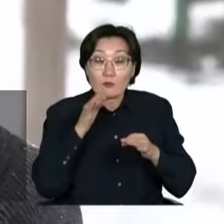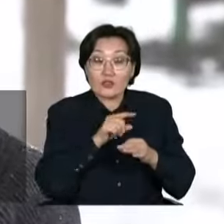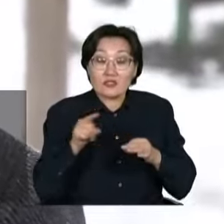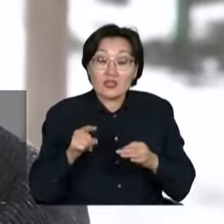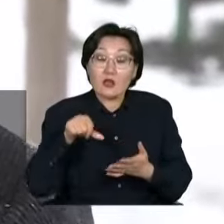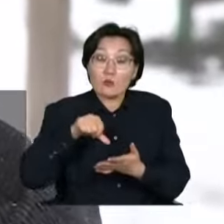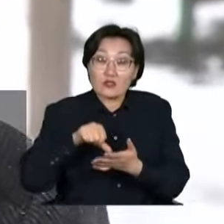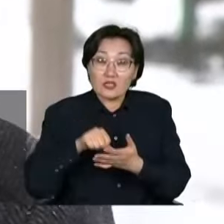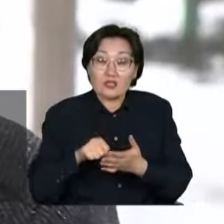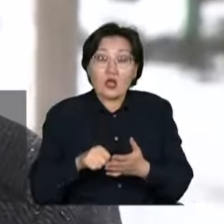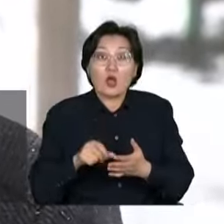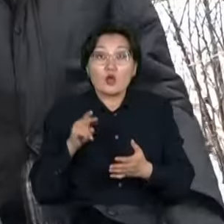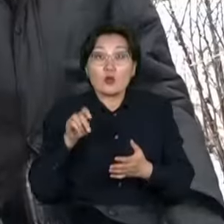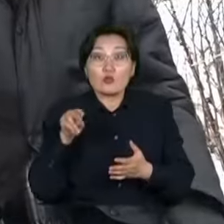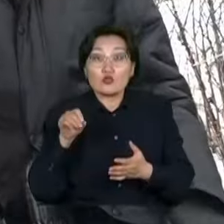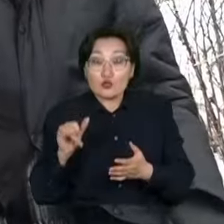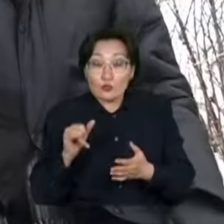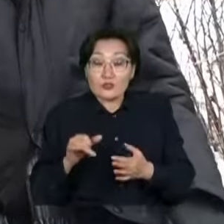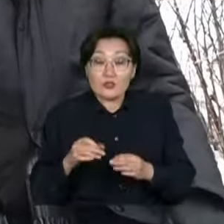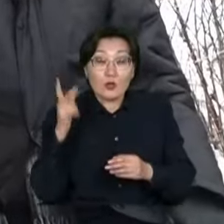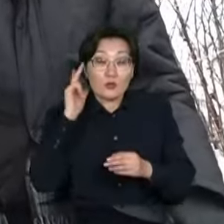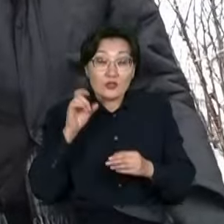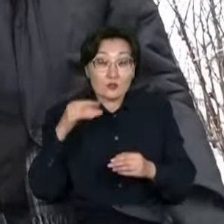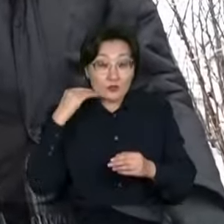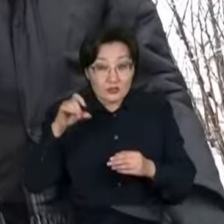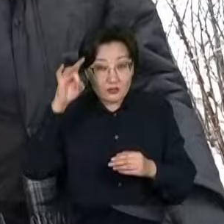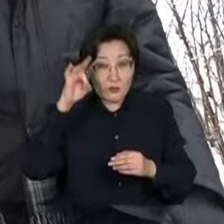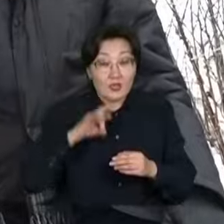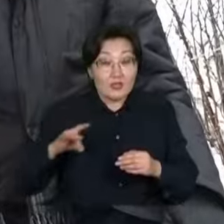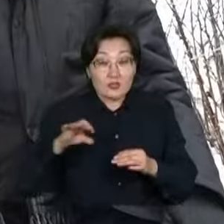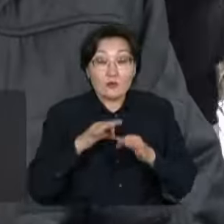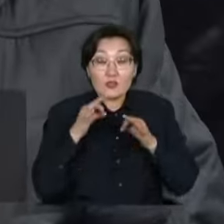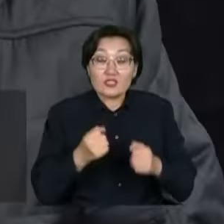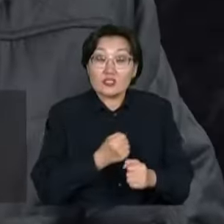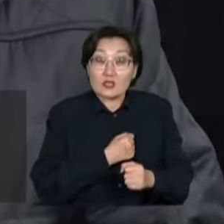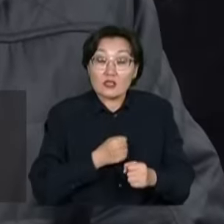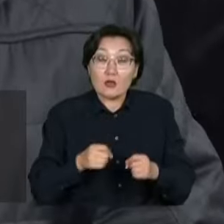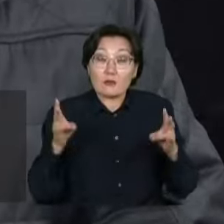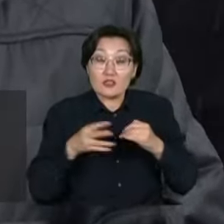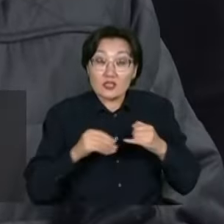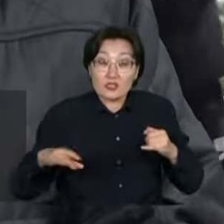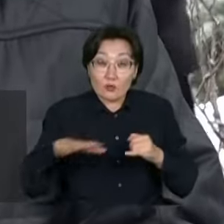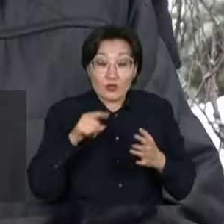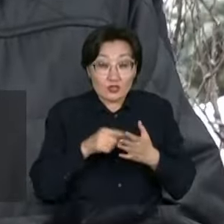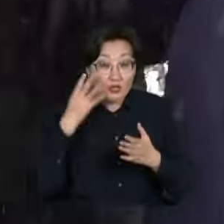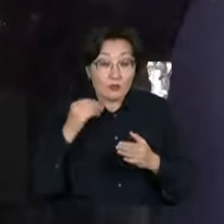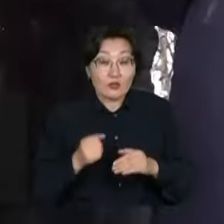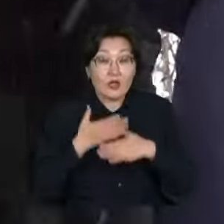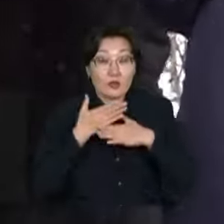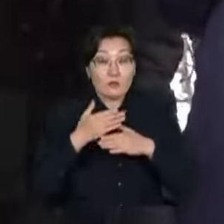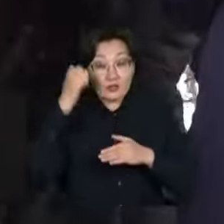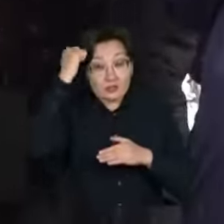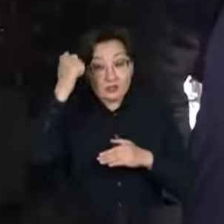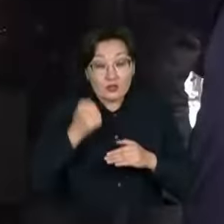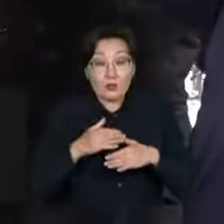своего выступления Мустафа Капуджу. Посол Турецкой Республики выразил сочувствие пострадавшим от землетрясения в Алматы, поблагодарив казахстанцев